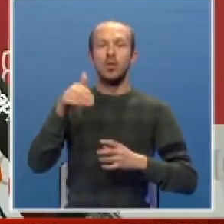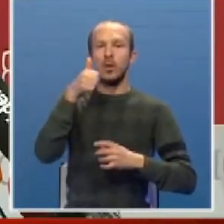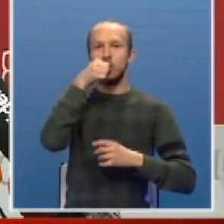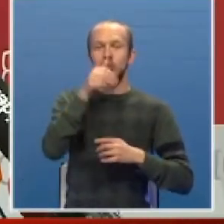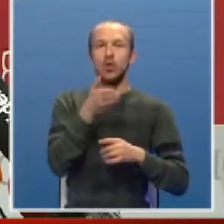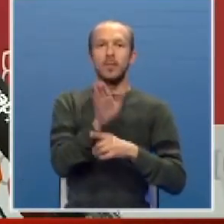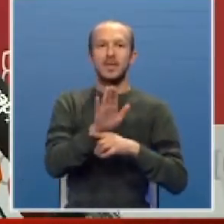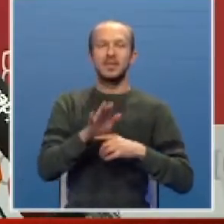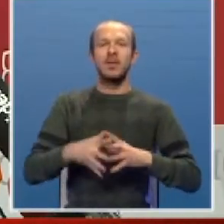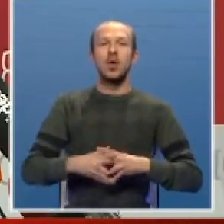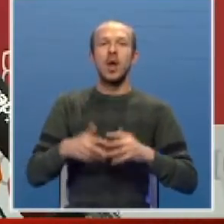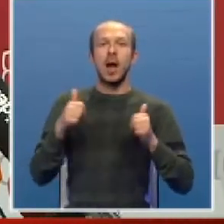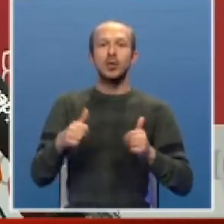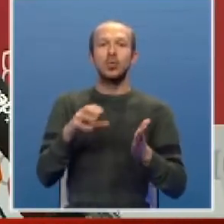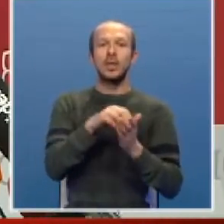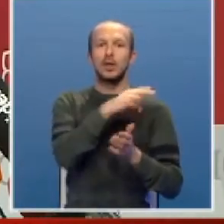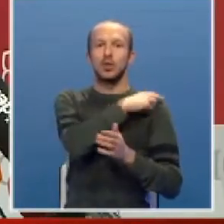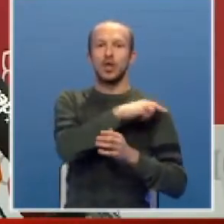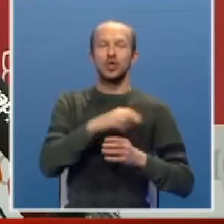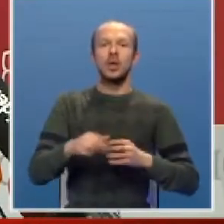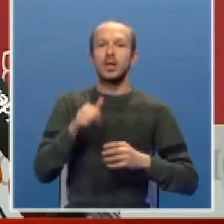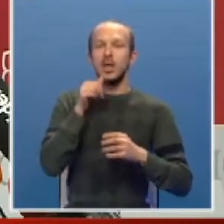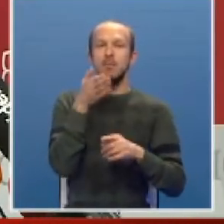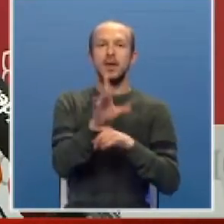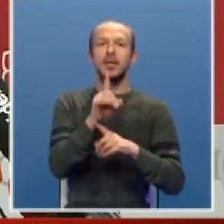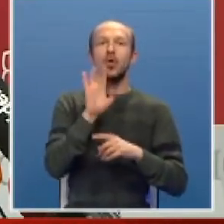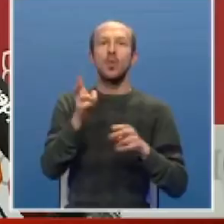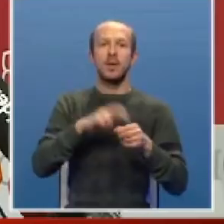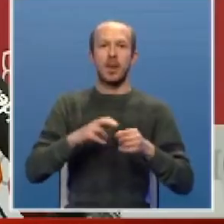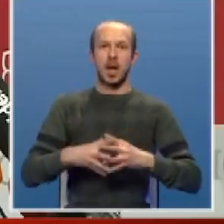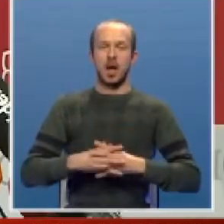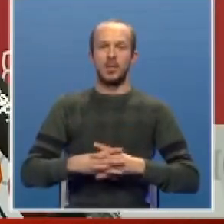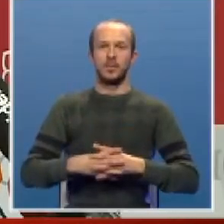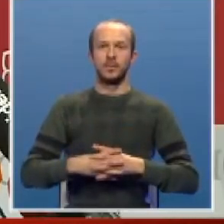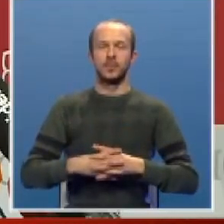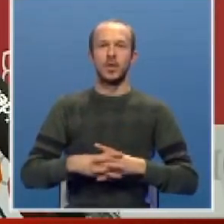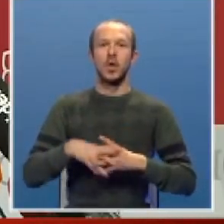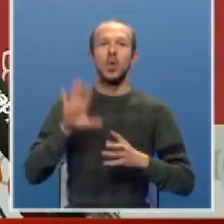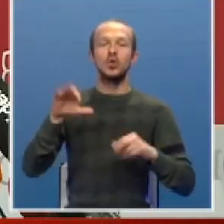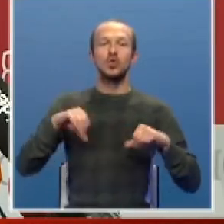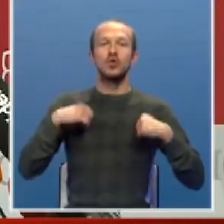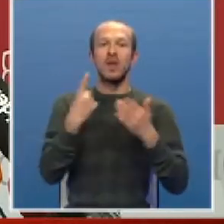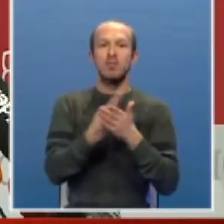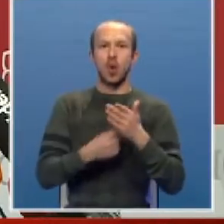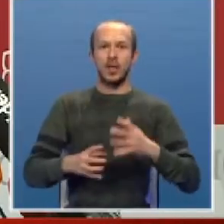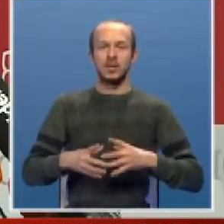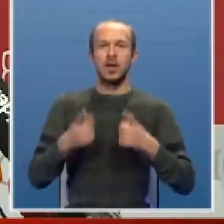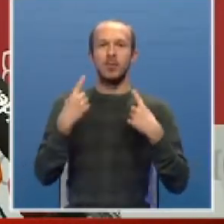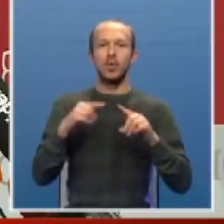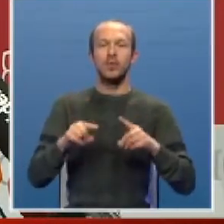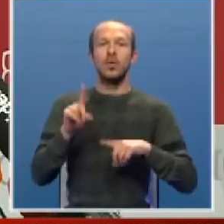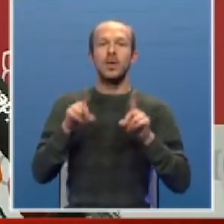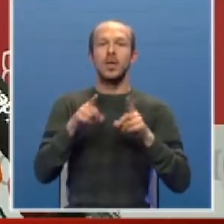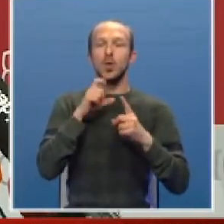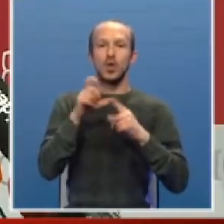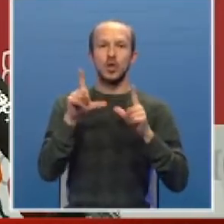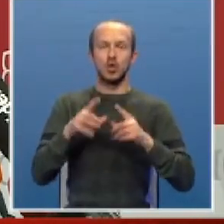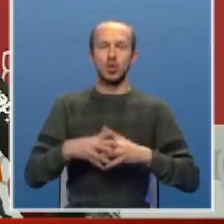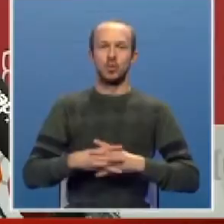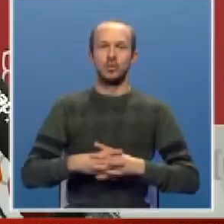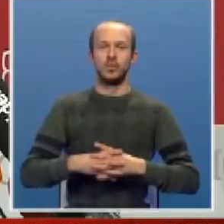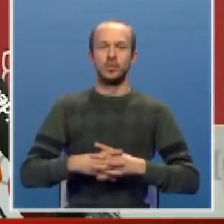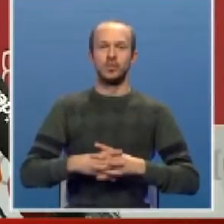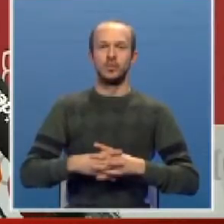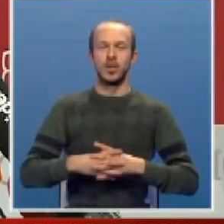je predstavljao aktualni gradonačelnik ili partija koja vam pripada. Oni su doživjeli poraz, pogotovo neki koji su